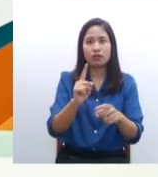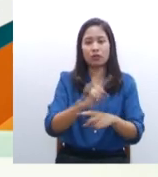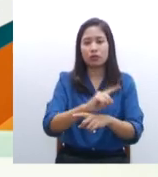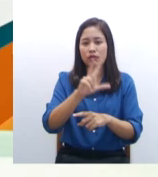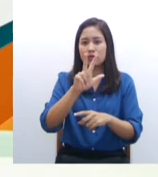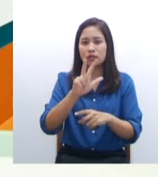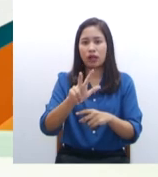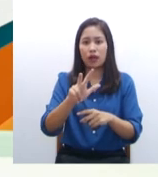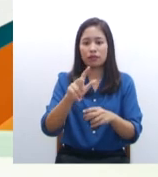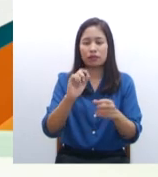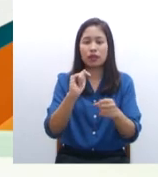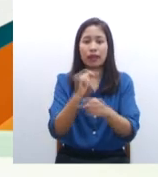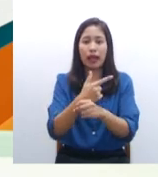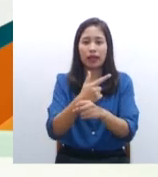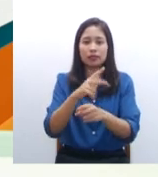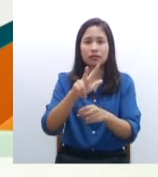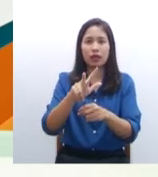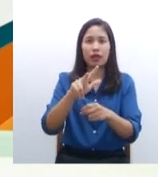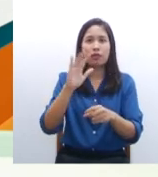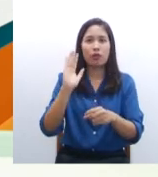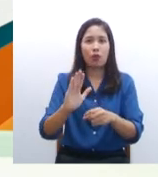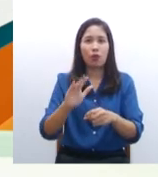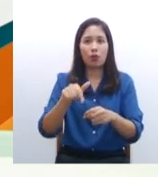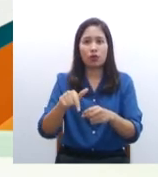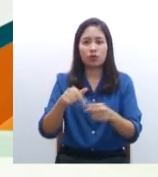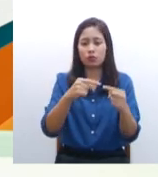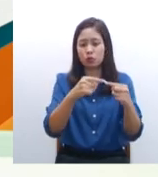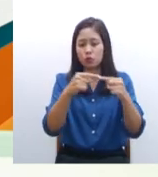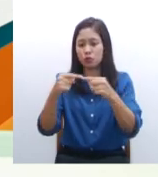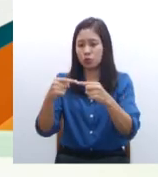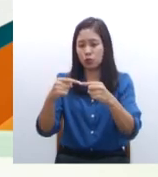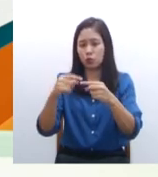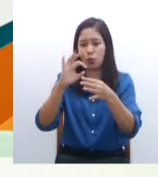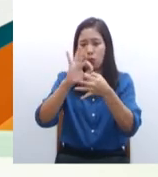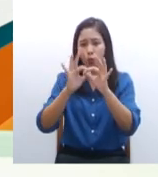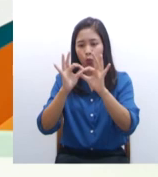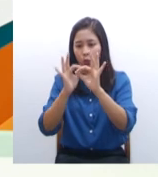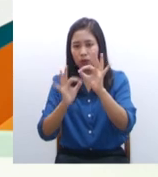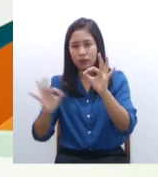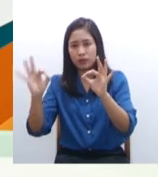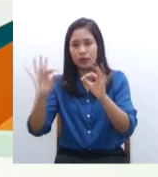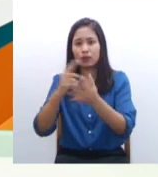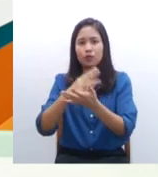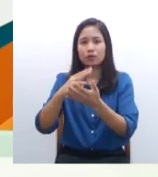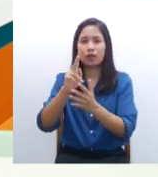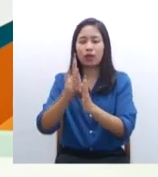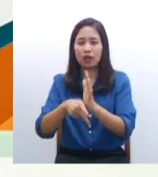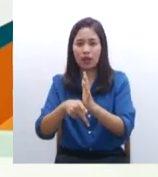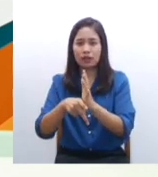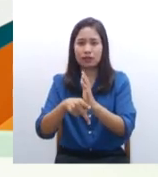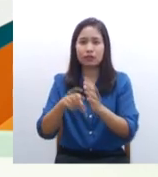รษน้ำพระทัยสมเด็จเจ้าฟ้าสู่โอลิมปิกวิชาการ ในวันที่ 25-26 ตุล